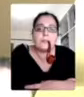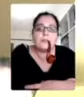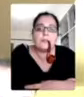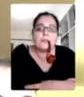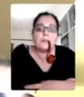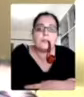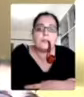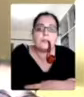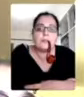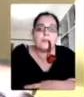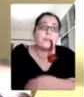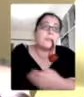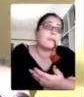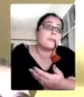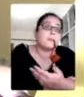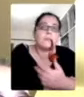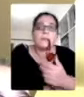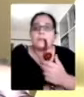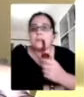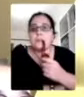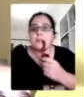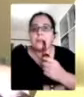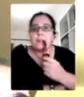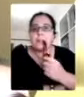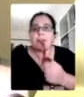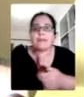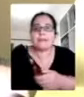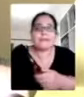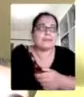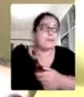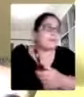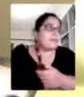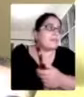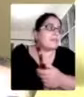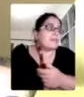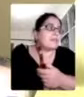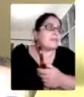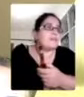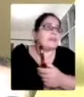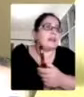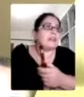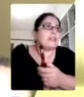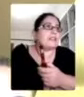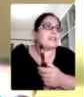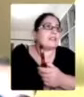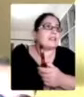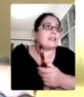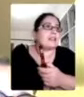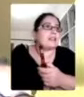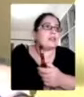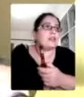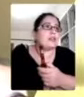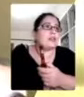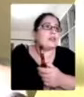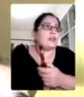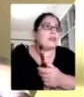başka soru yok herhalde. Saatte yine 11 yapmışız Elif Hanım. 2 saate geliyor. Vallahi, evet,